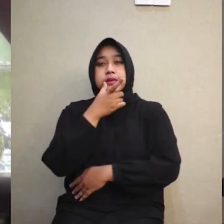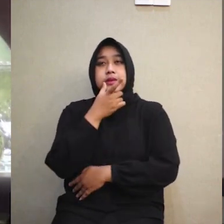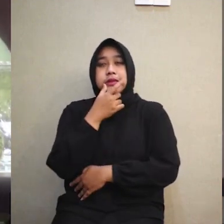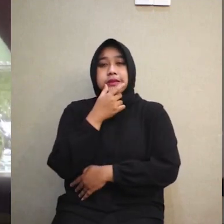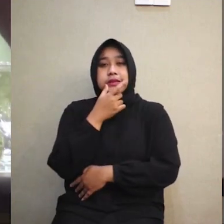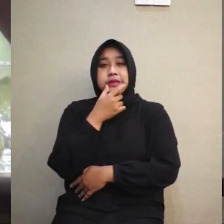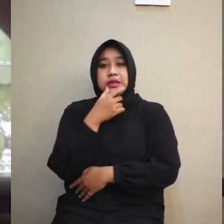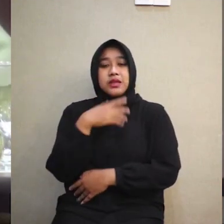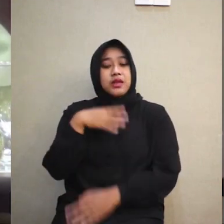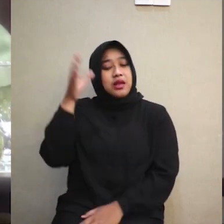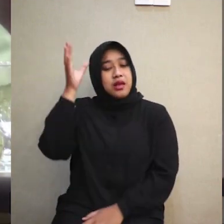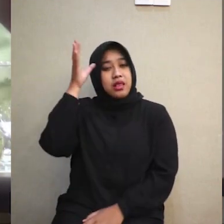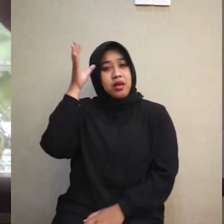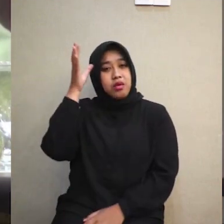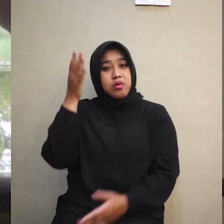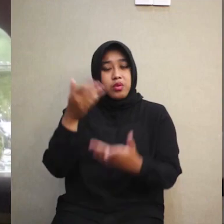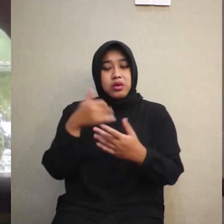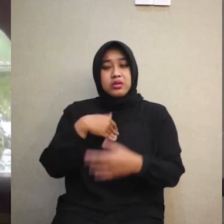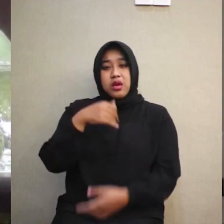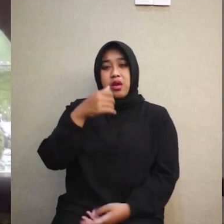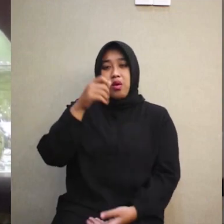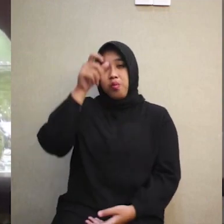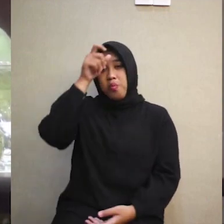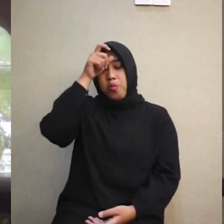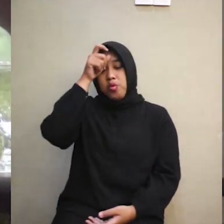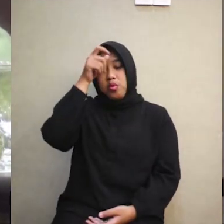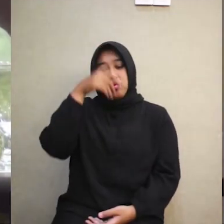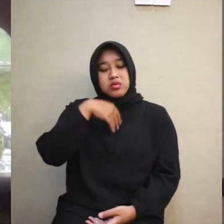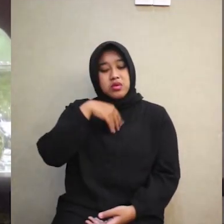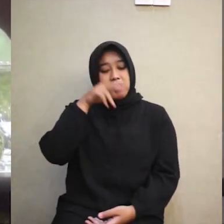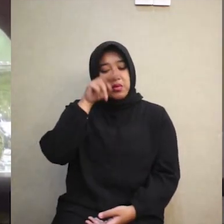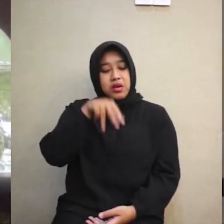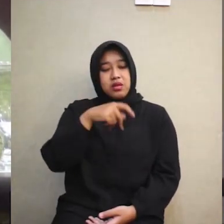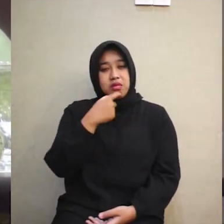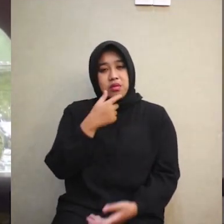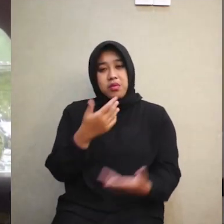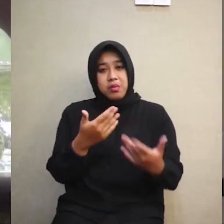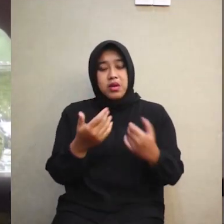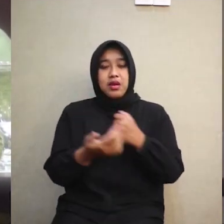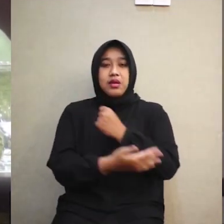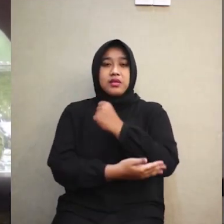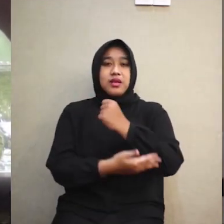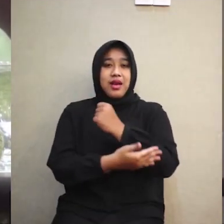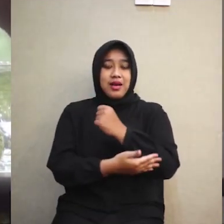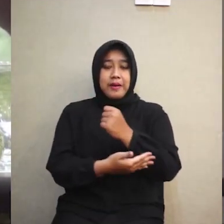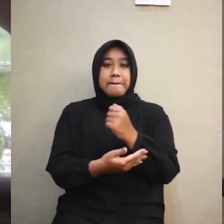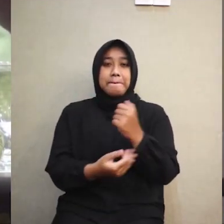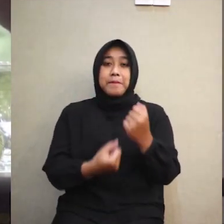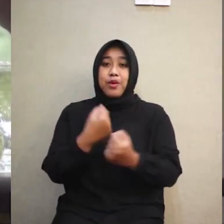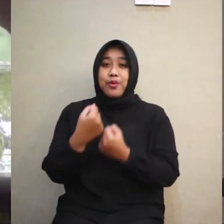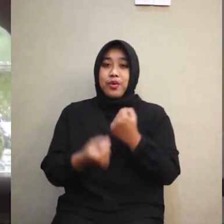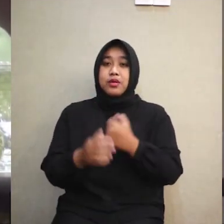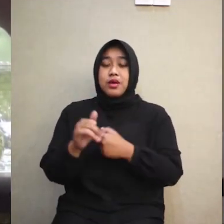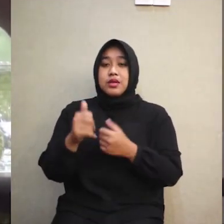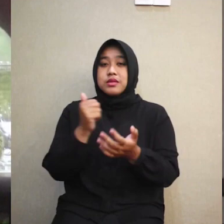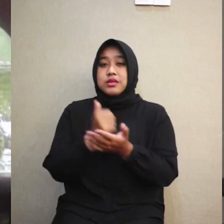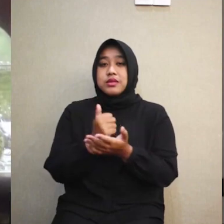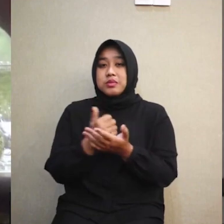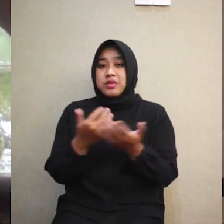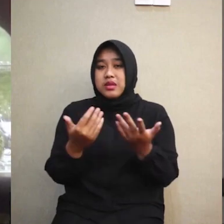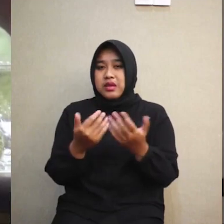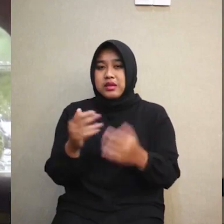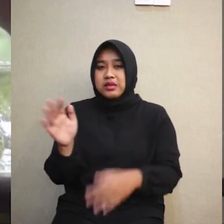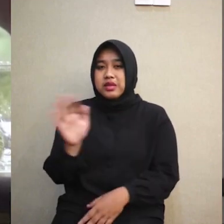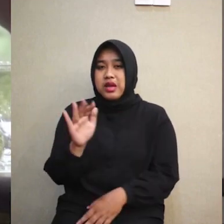nggak tahu ini mungkin kebodohan saya untuk melihat bagaimana negara melakukan sesuatu Ya sepertinya tidak ada